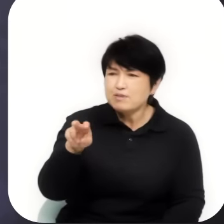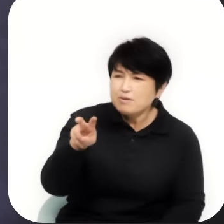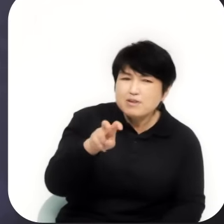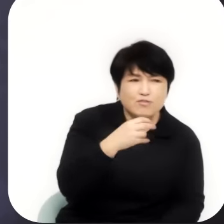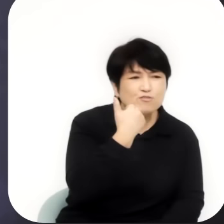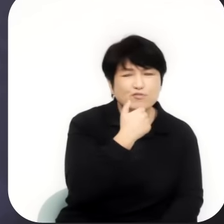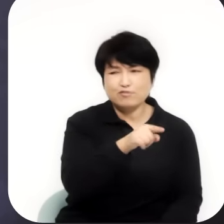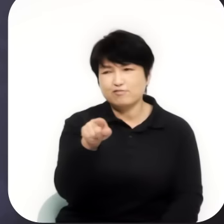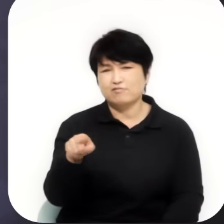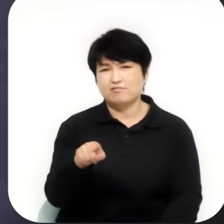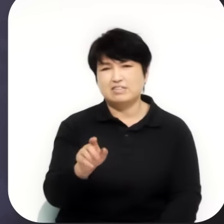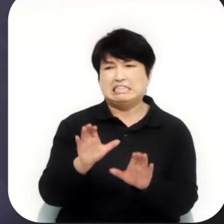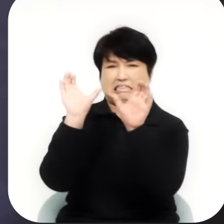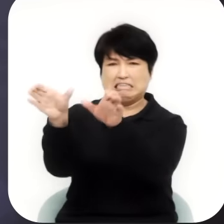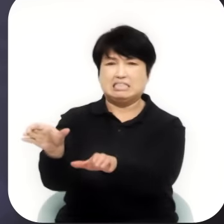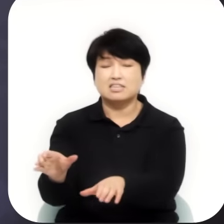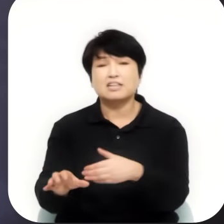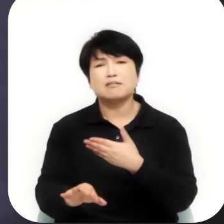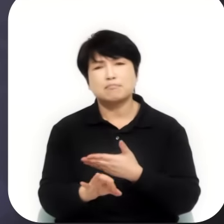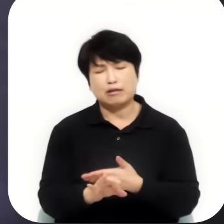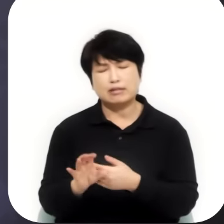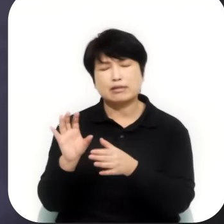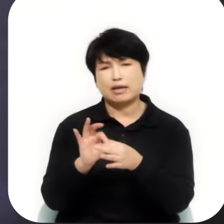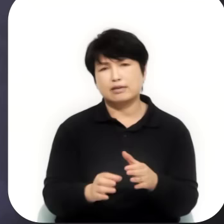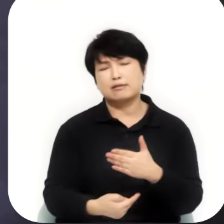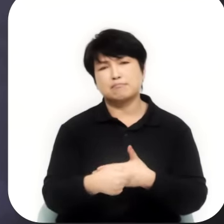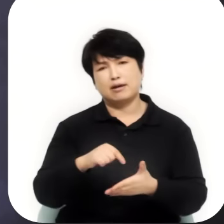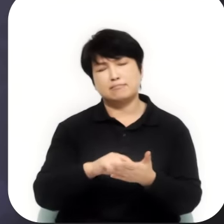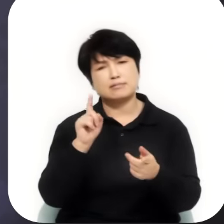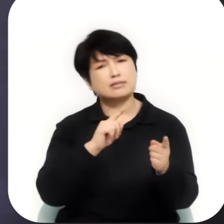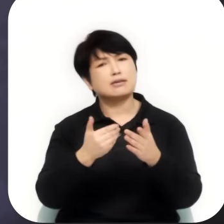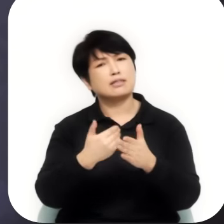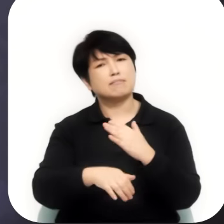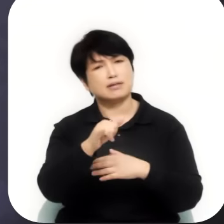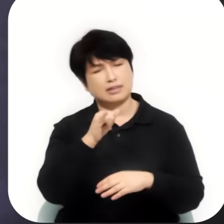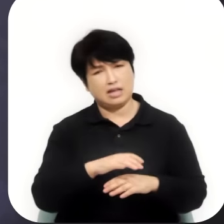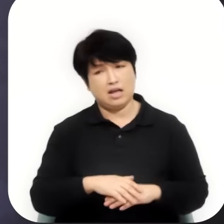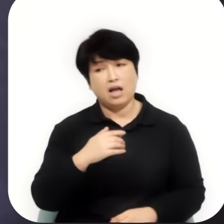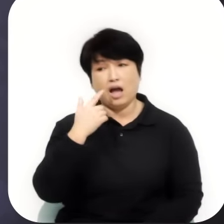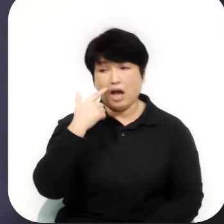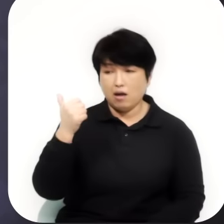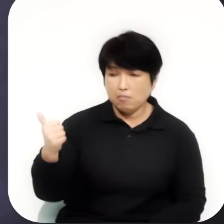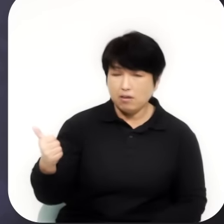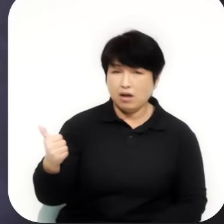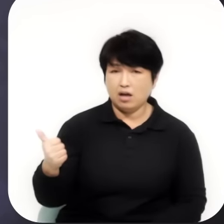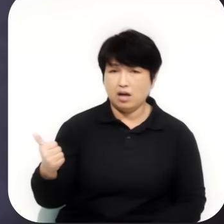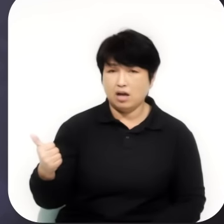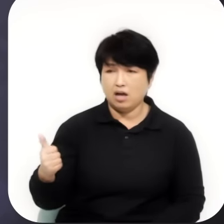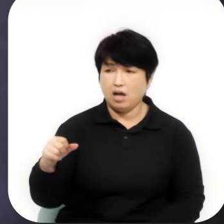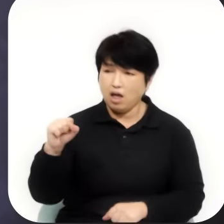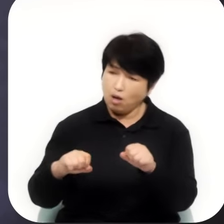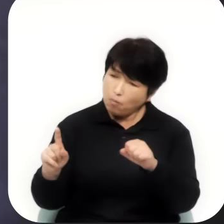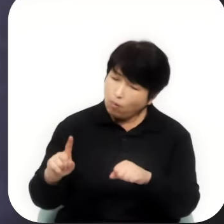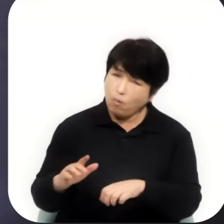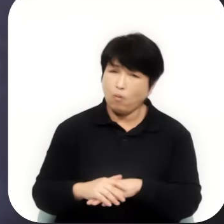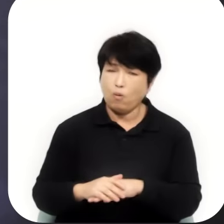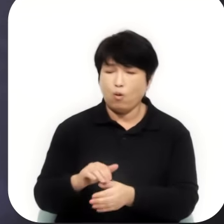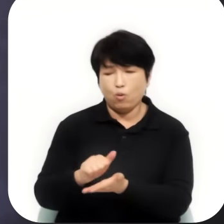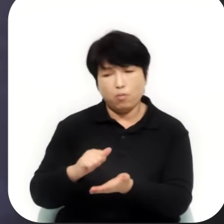그 탓으로 돌리기 때문에 저는 이런 현상이 있지 않느냐. 아버지가 어떻게 했든 뭐 아버지가 죽고